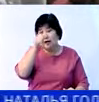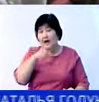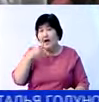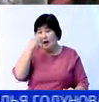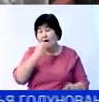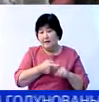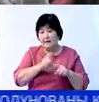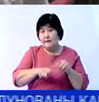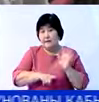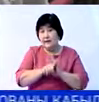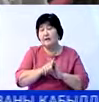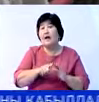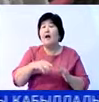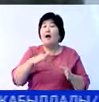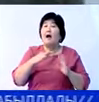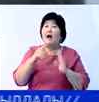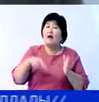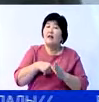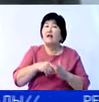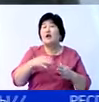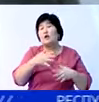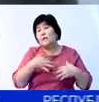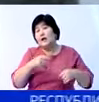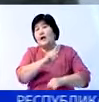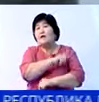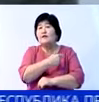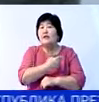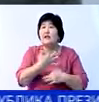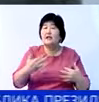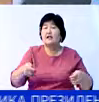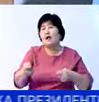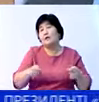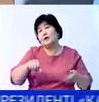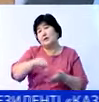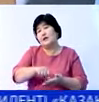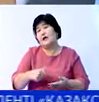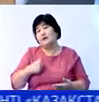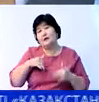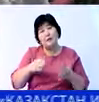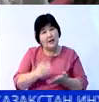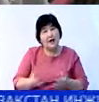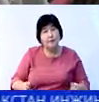ауыл шаруашылығы және ветеринария бөлімінің басшысы қызметін абыроймен атқарып келді.